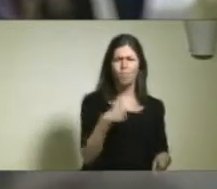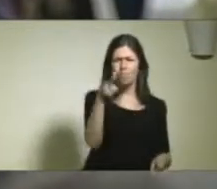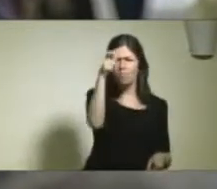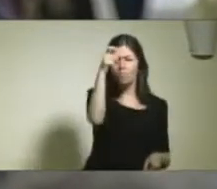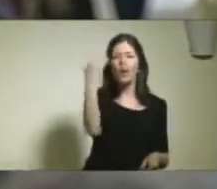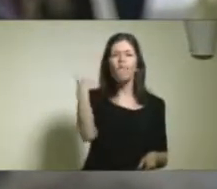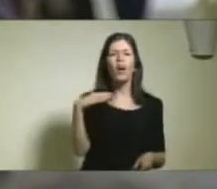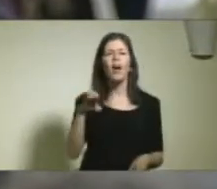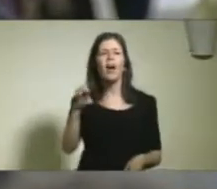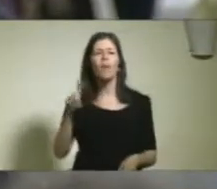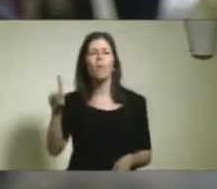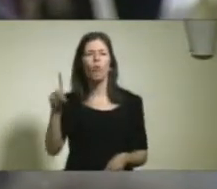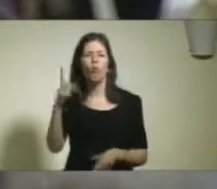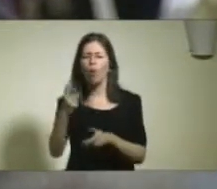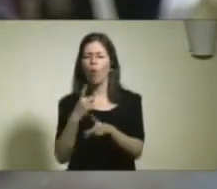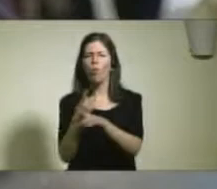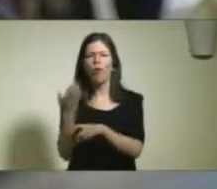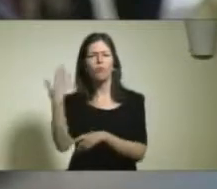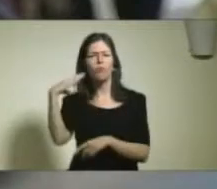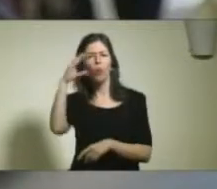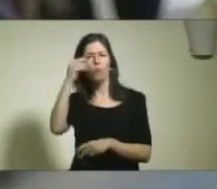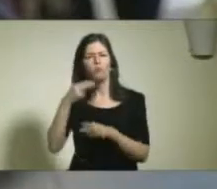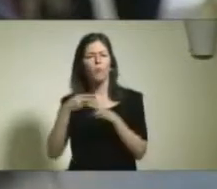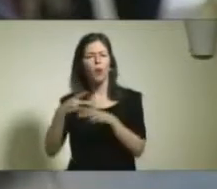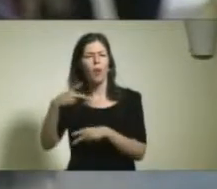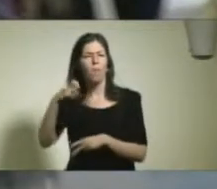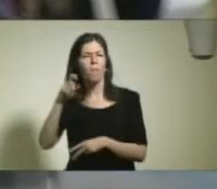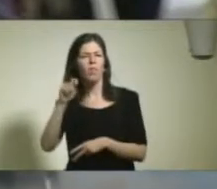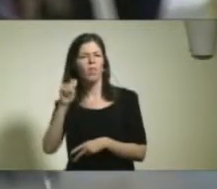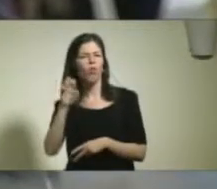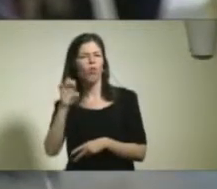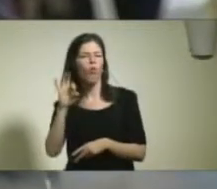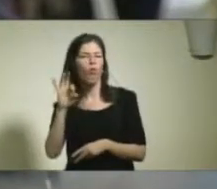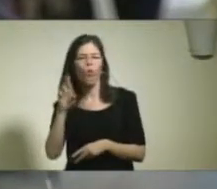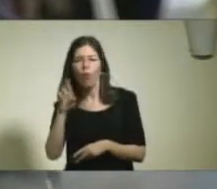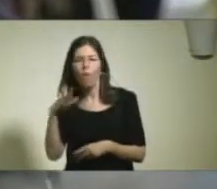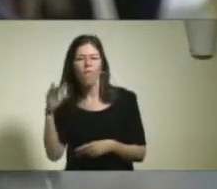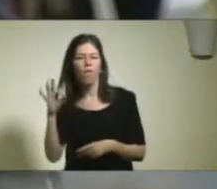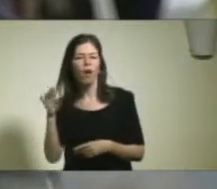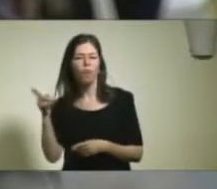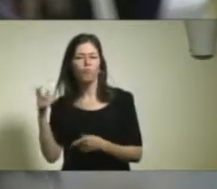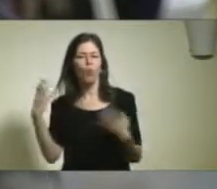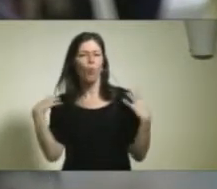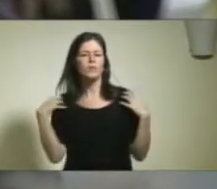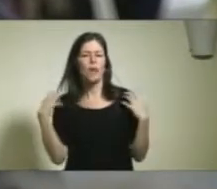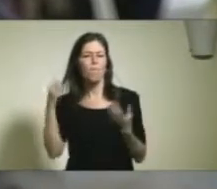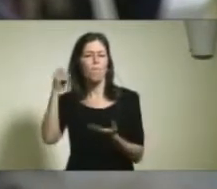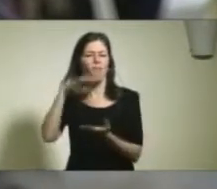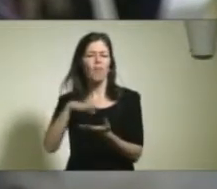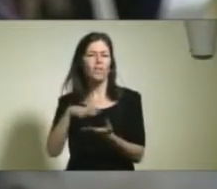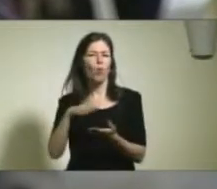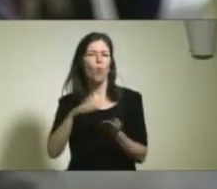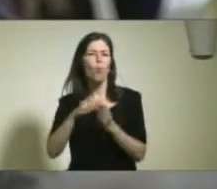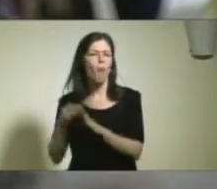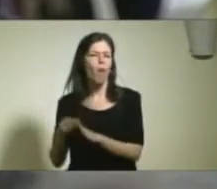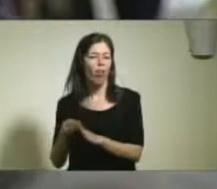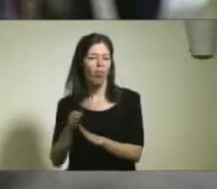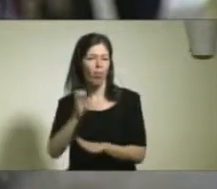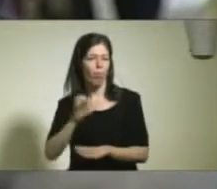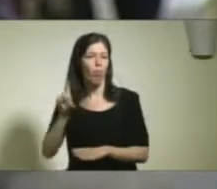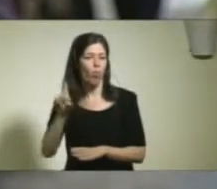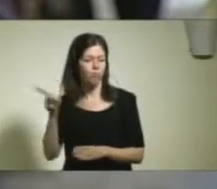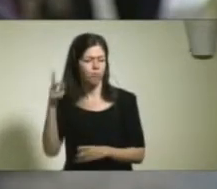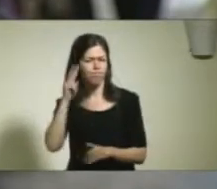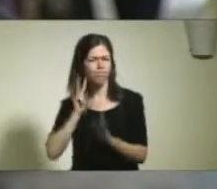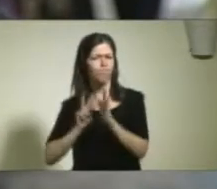s'appelait Peter Fate du Conseil de planification urbaine d'Edmonton qui envisageait